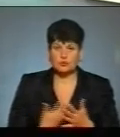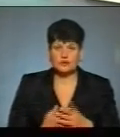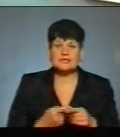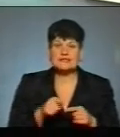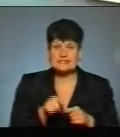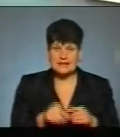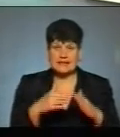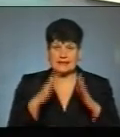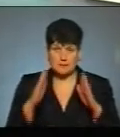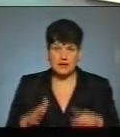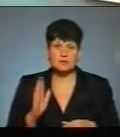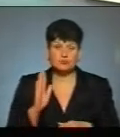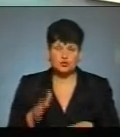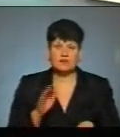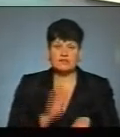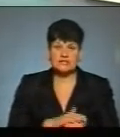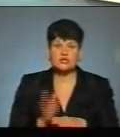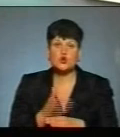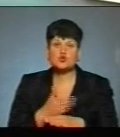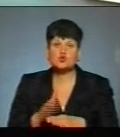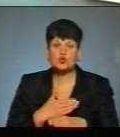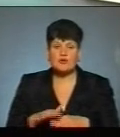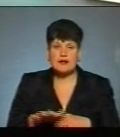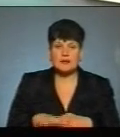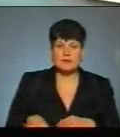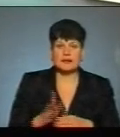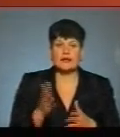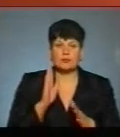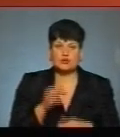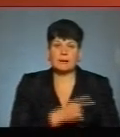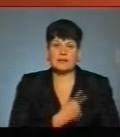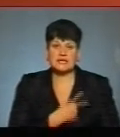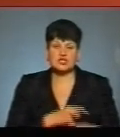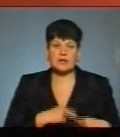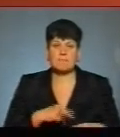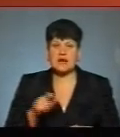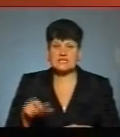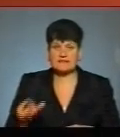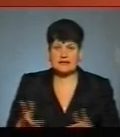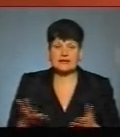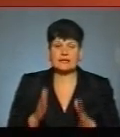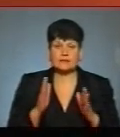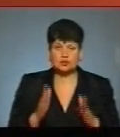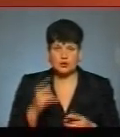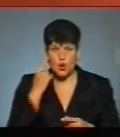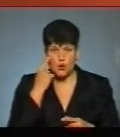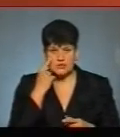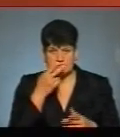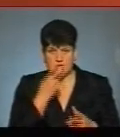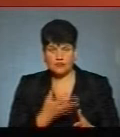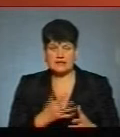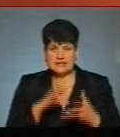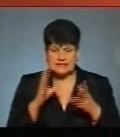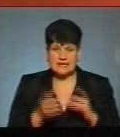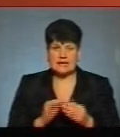цей намет буде фактично сортувальним майданчиком, де буде медичний працівник, який будуть оцінювати загальний стан, де